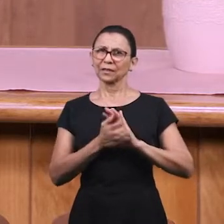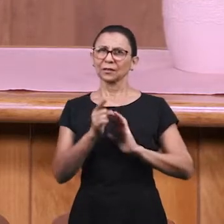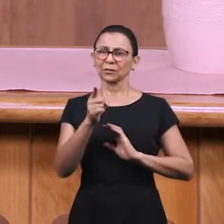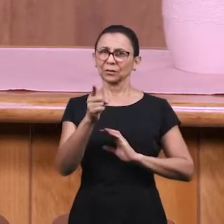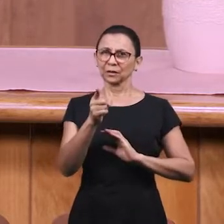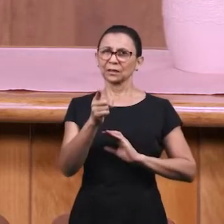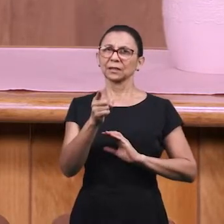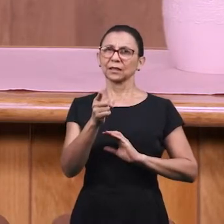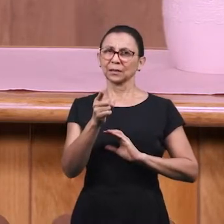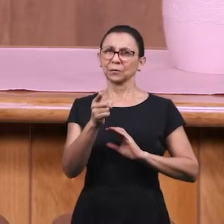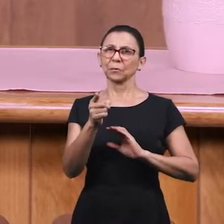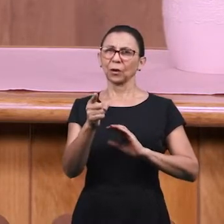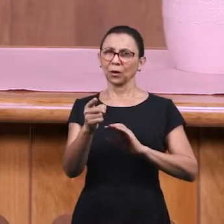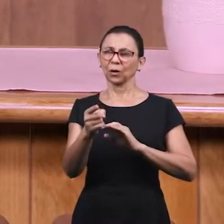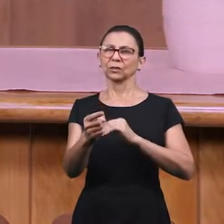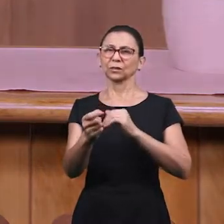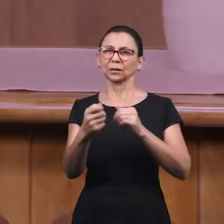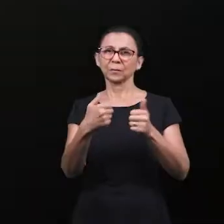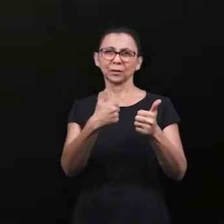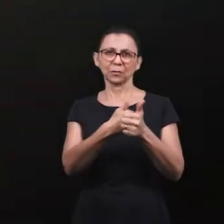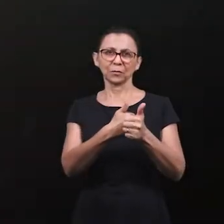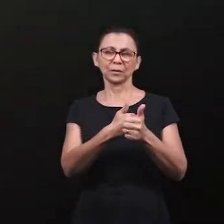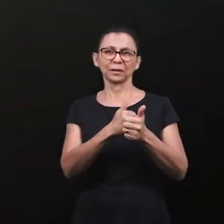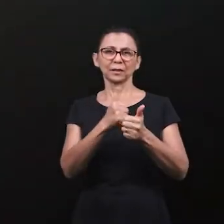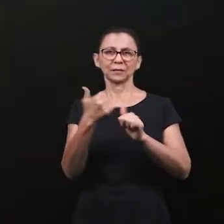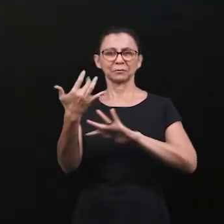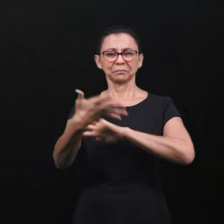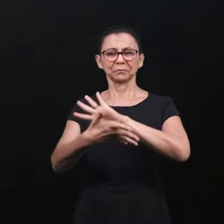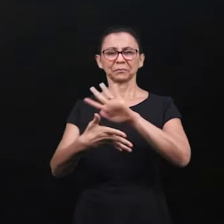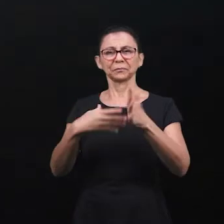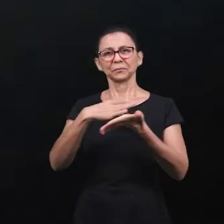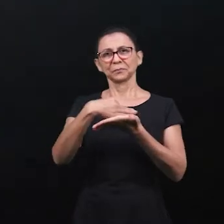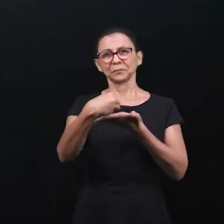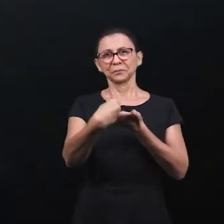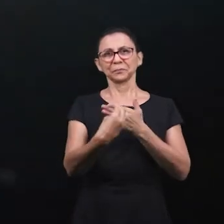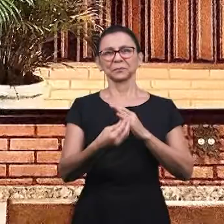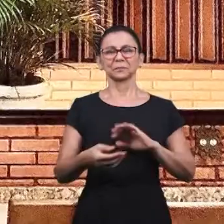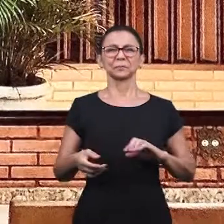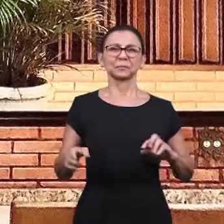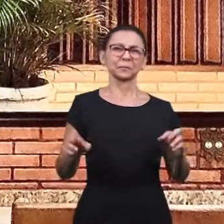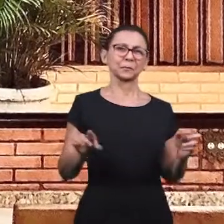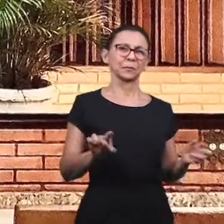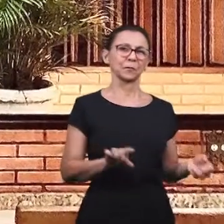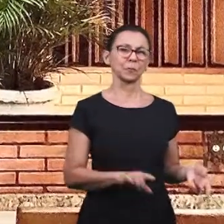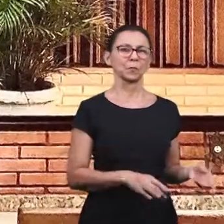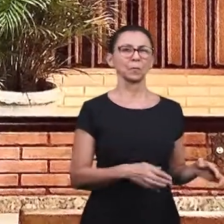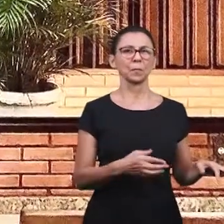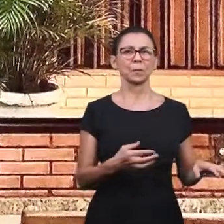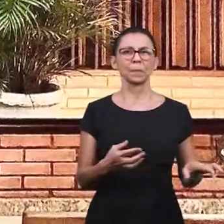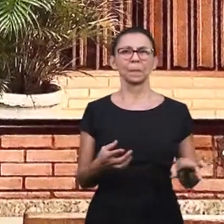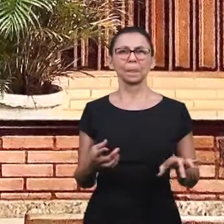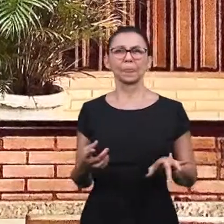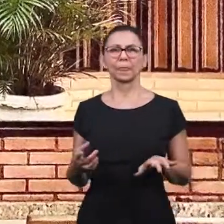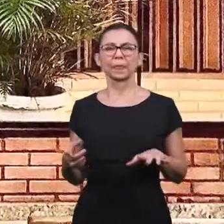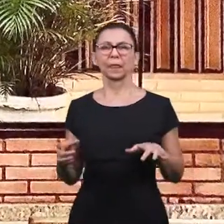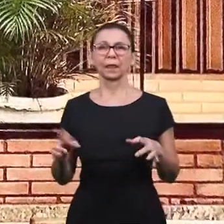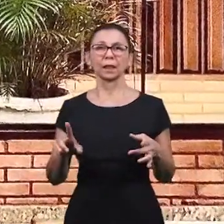Вы дома можете вместе с нами петь или просто хвалить и поклоняться Богу.